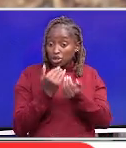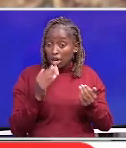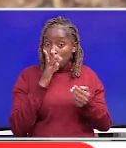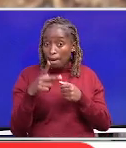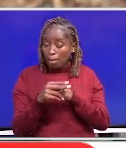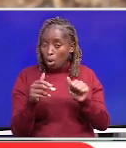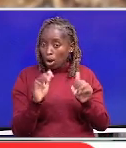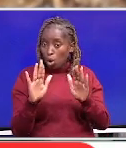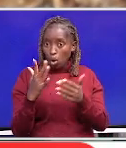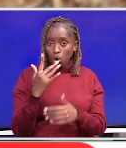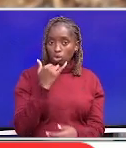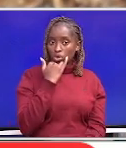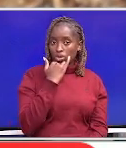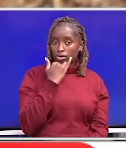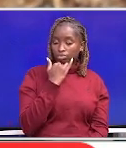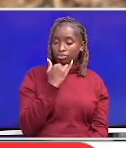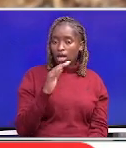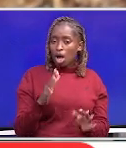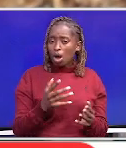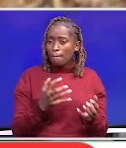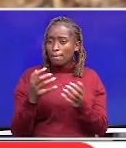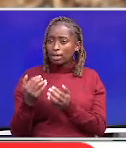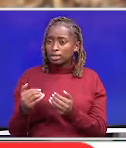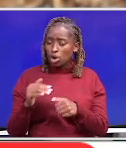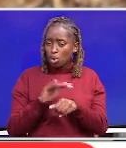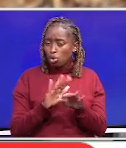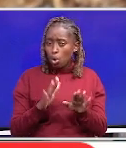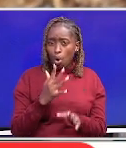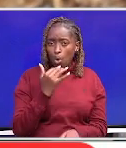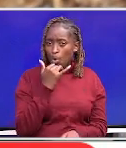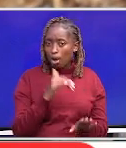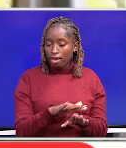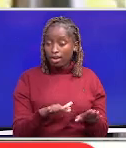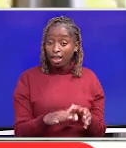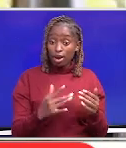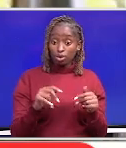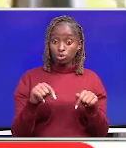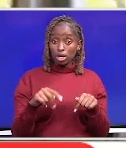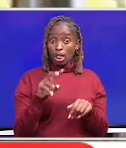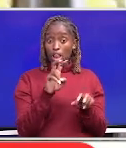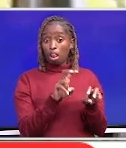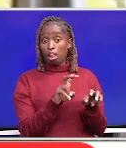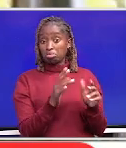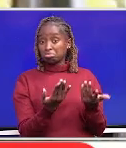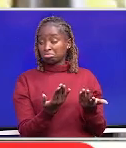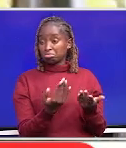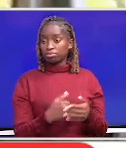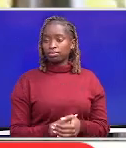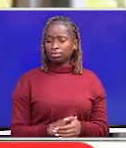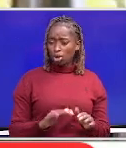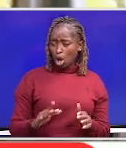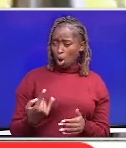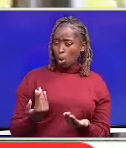penye tunapeleganga watoto ni basuri ama hapana? Sasa siku ya leo tumeangalia, tumeona vile tulichinja kuku, tukaangalia